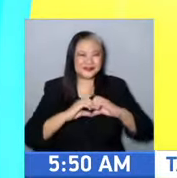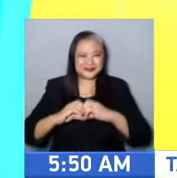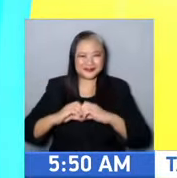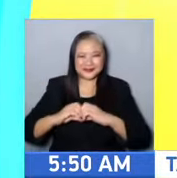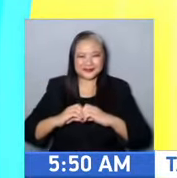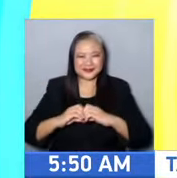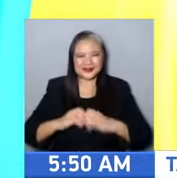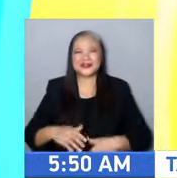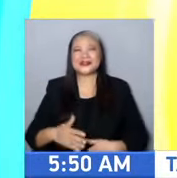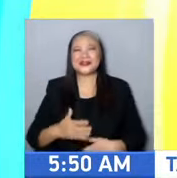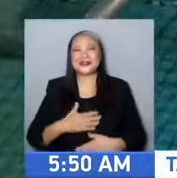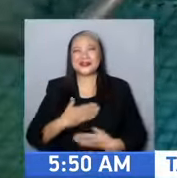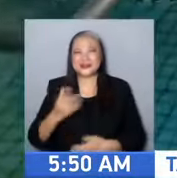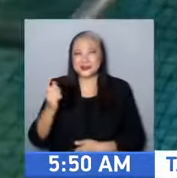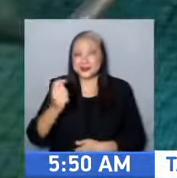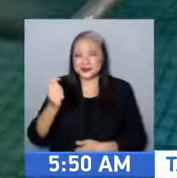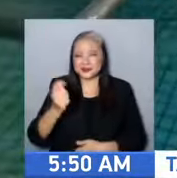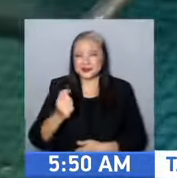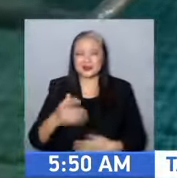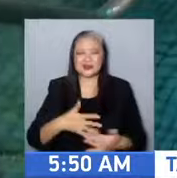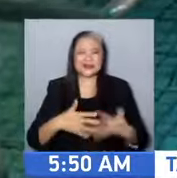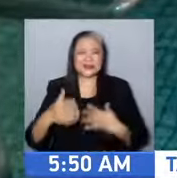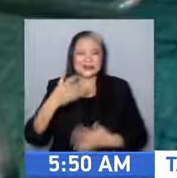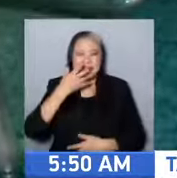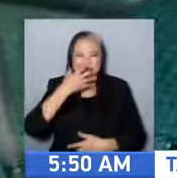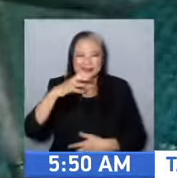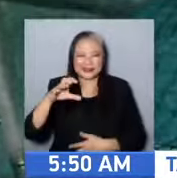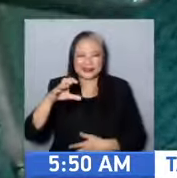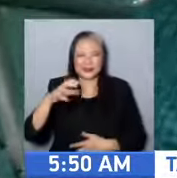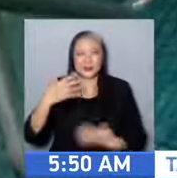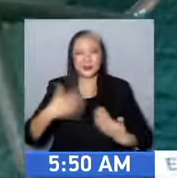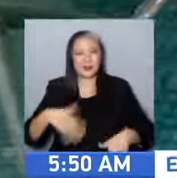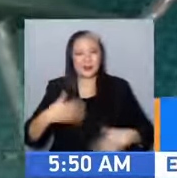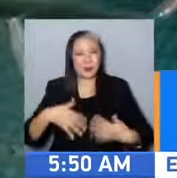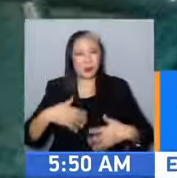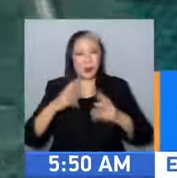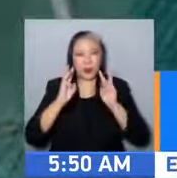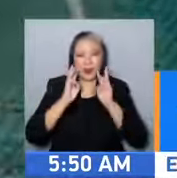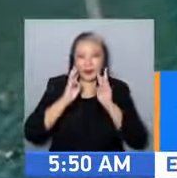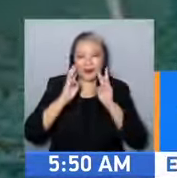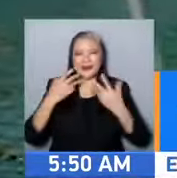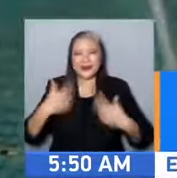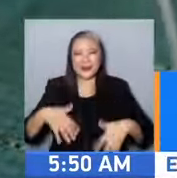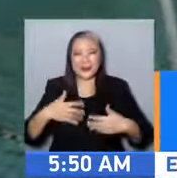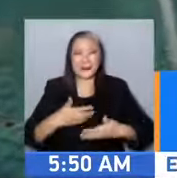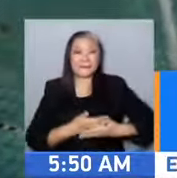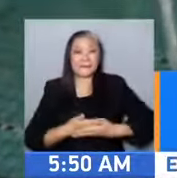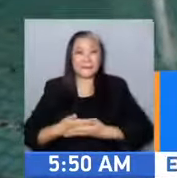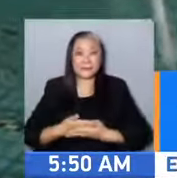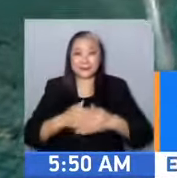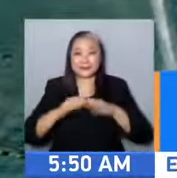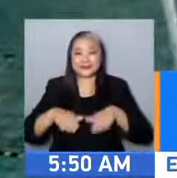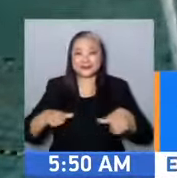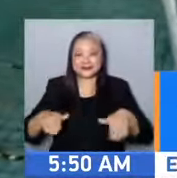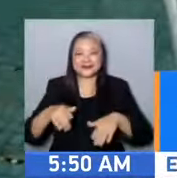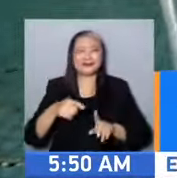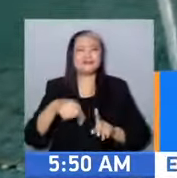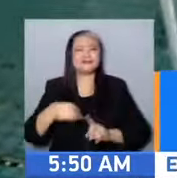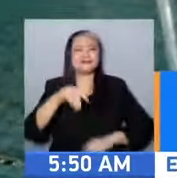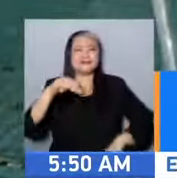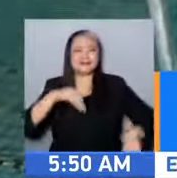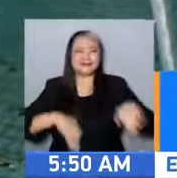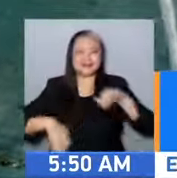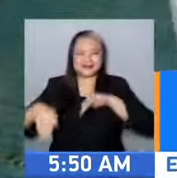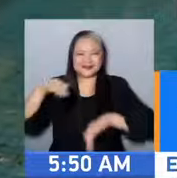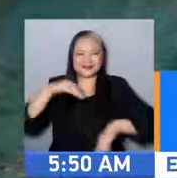sa kabila ng init, pabibilibin at pangingitiin tayo ng mga babies and kids na magsiswimming. Nako, summer na kasi talaga.